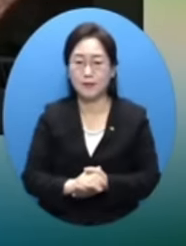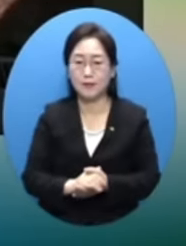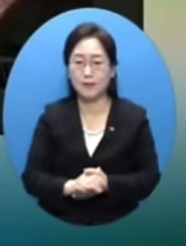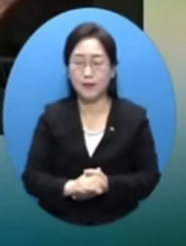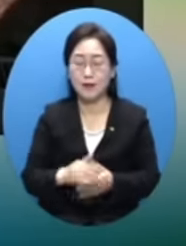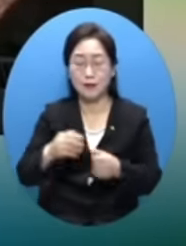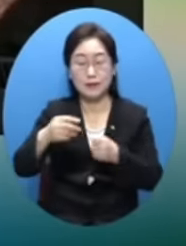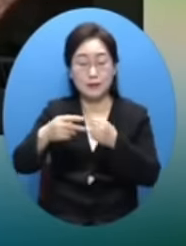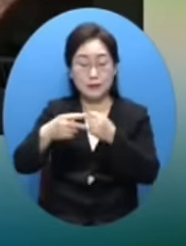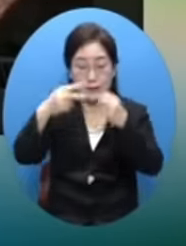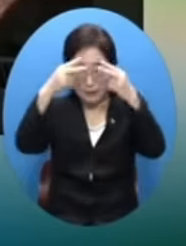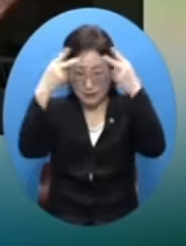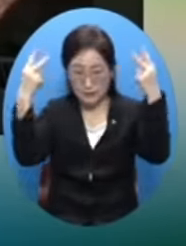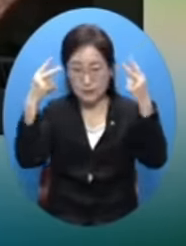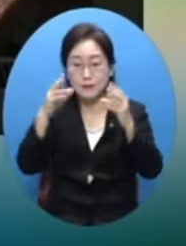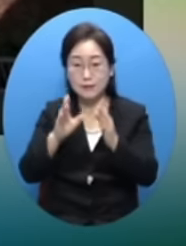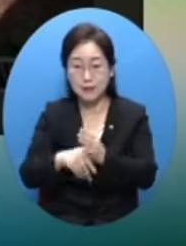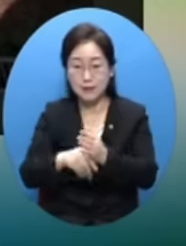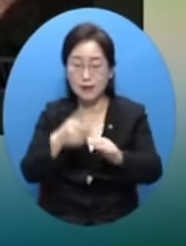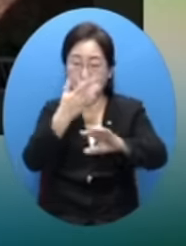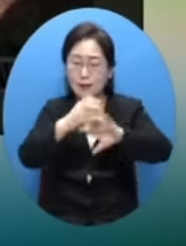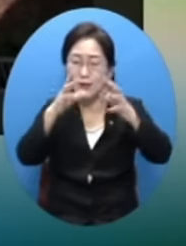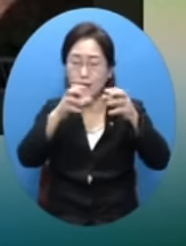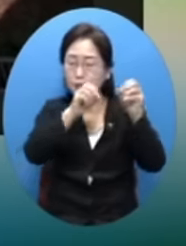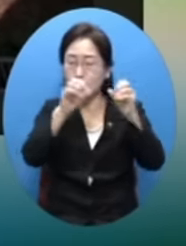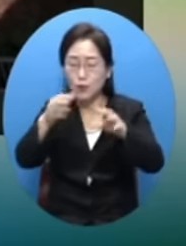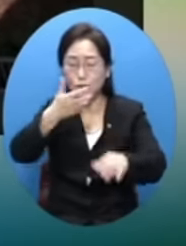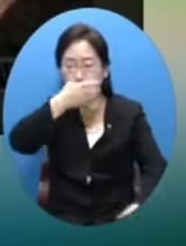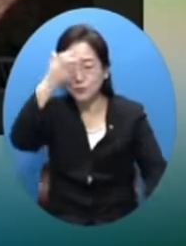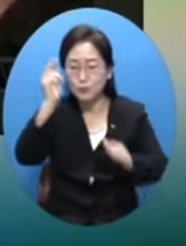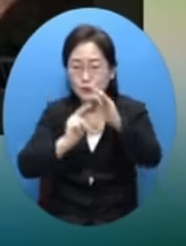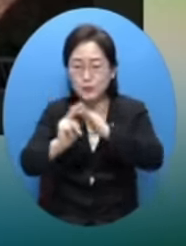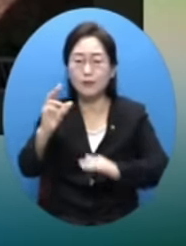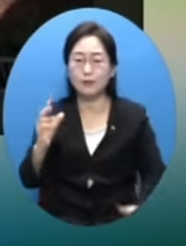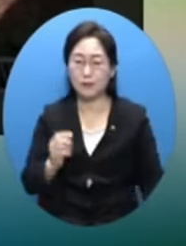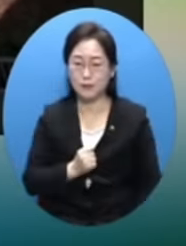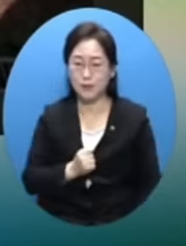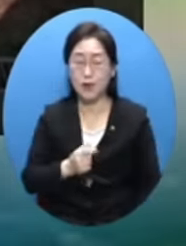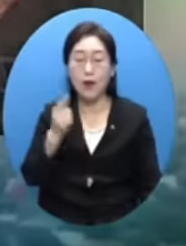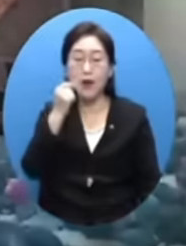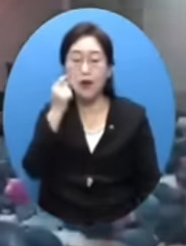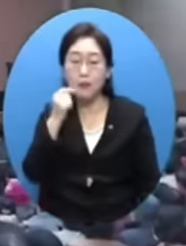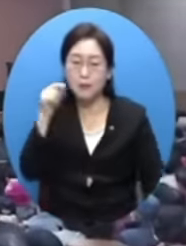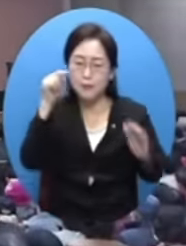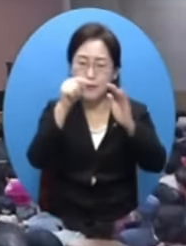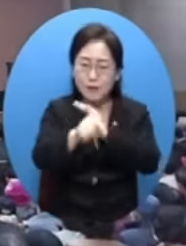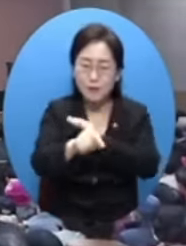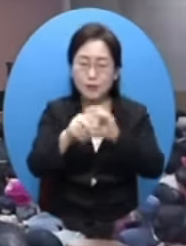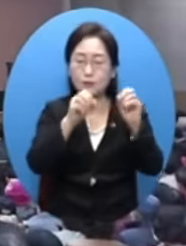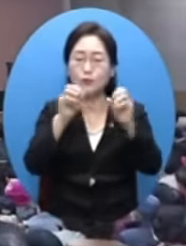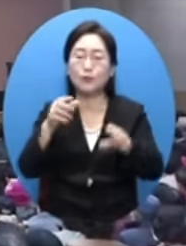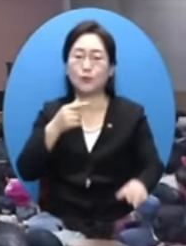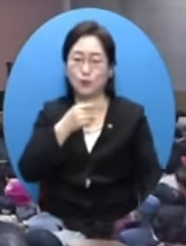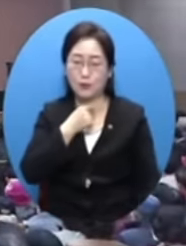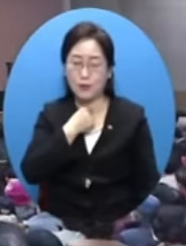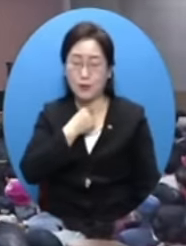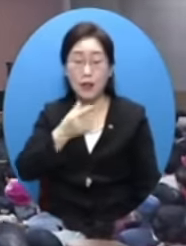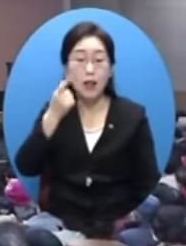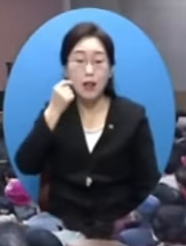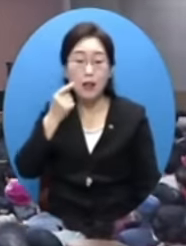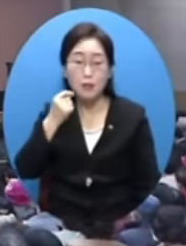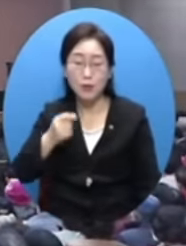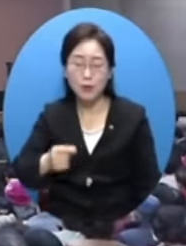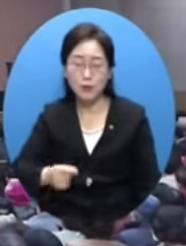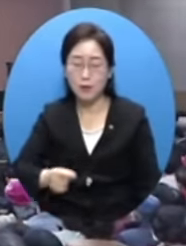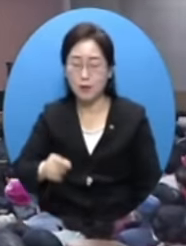2학년 때 해외 선교에 대한 꿈과 비전을 갖고 일본에 가서 선교하기를 원했습니다. 그때는 이미 일본이 많이 알려졌을